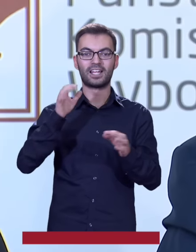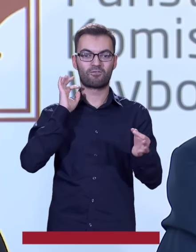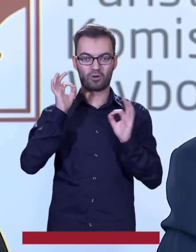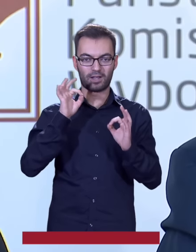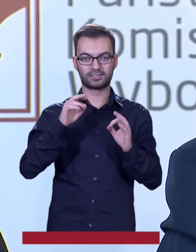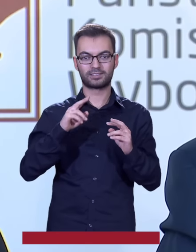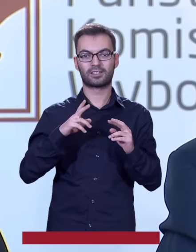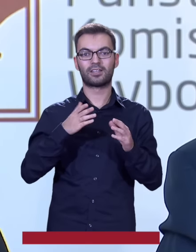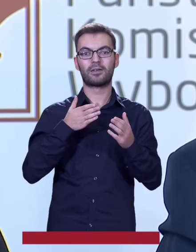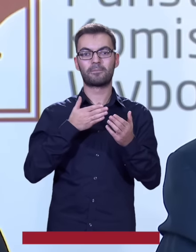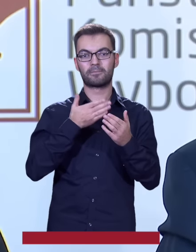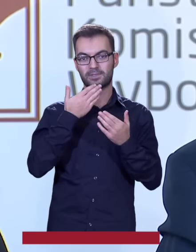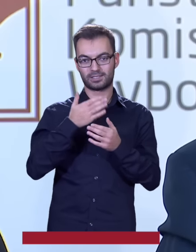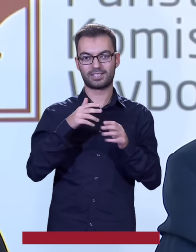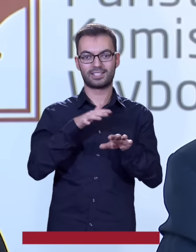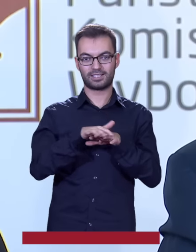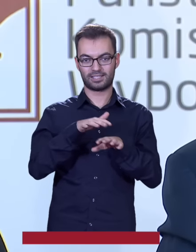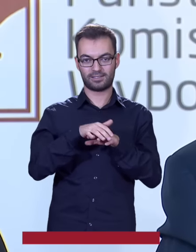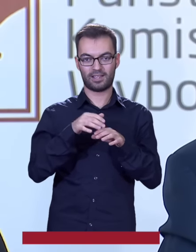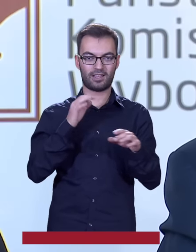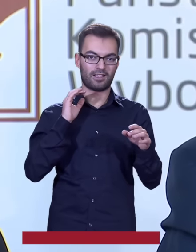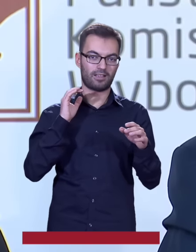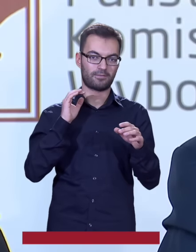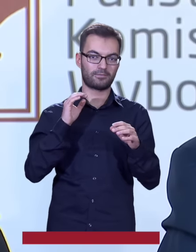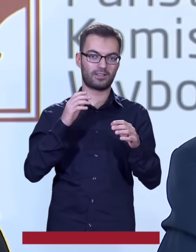systemem informatycznym i z